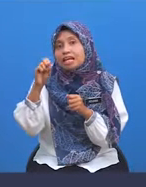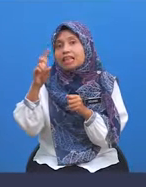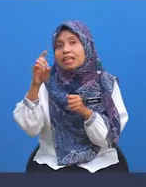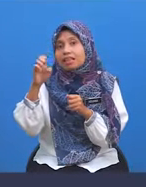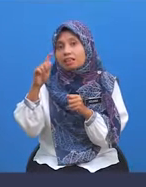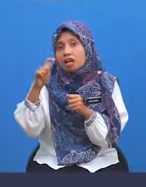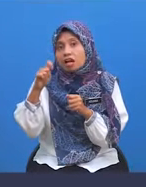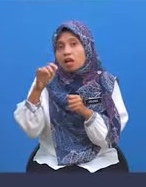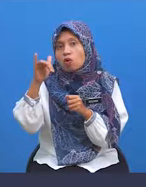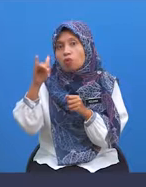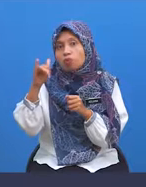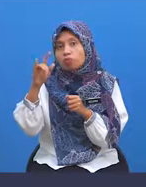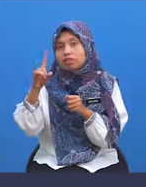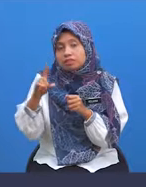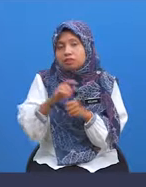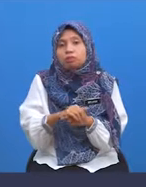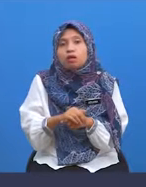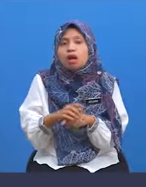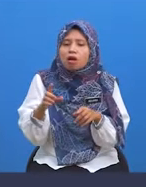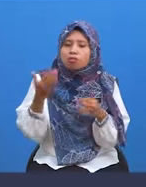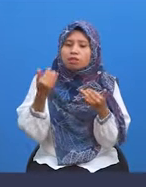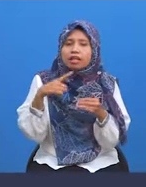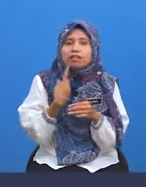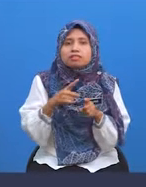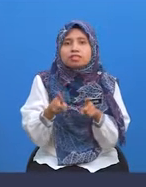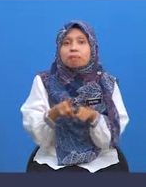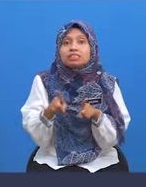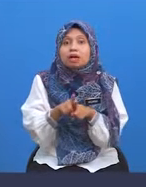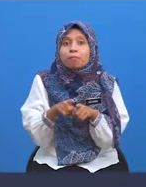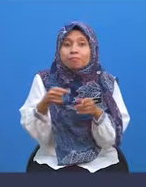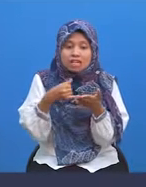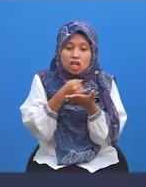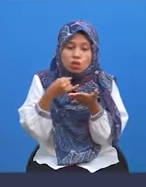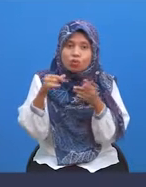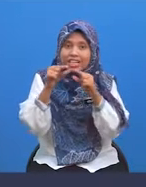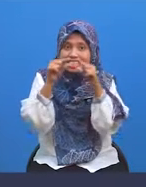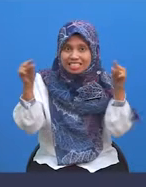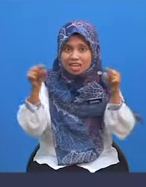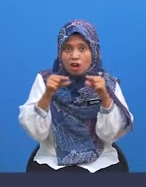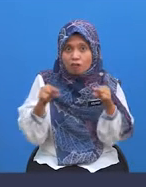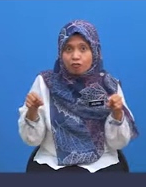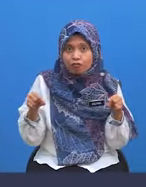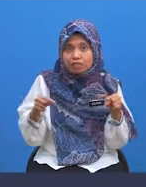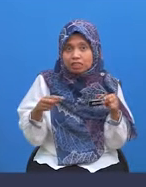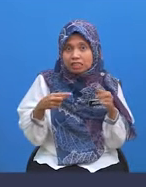1. Murid-murid, mari kita sama-sama melukis graf bagi contoh ini.